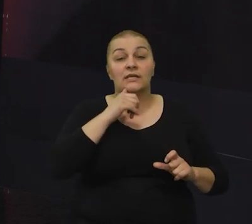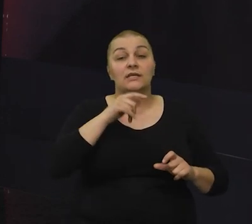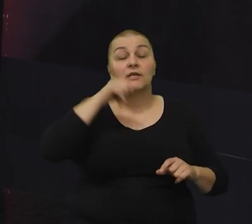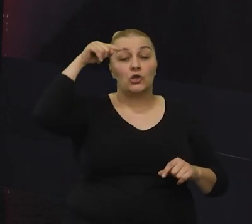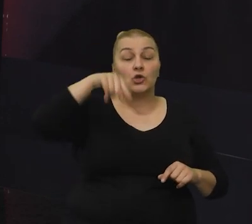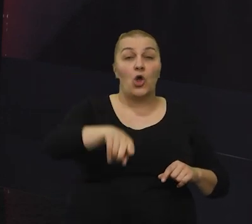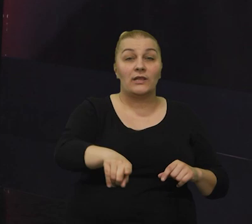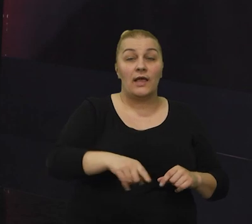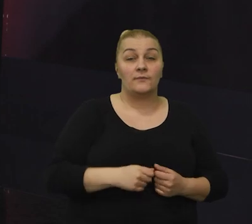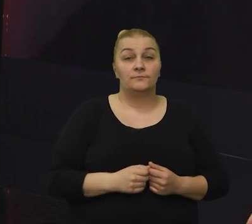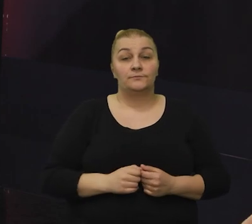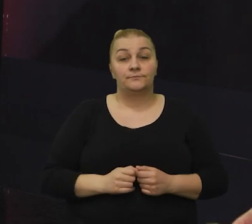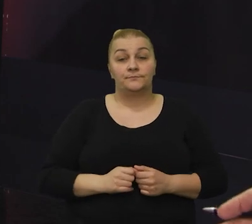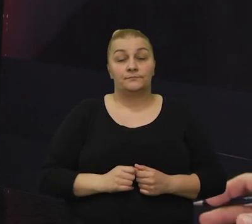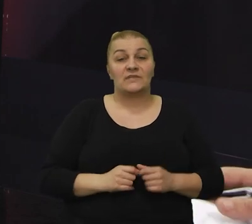i dole